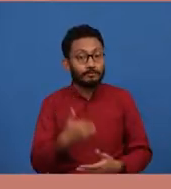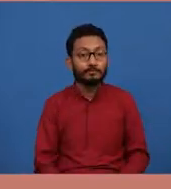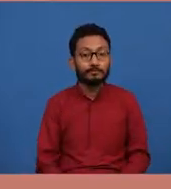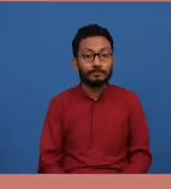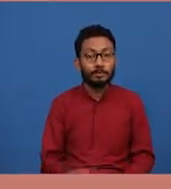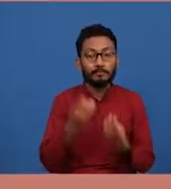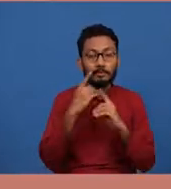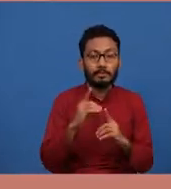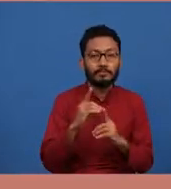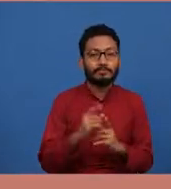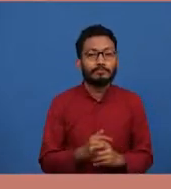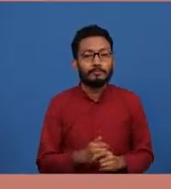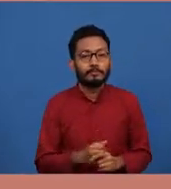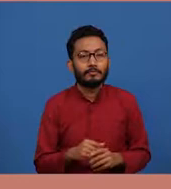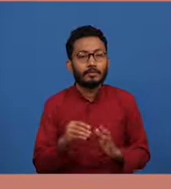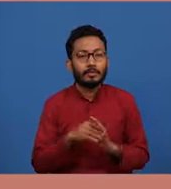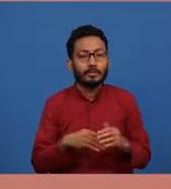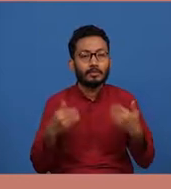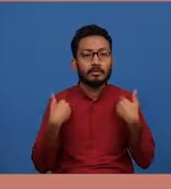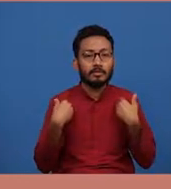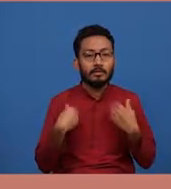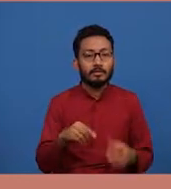Jawapannya berada di perenggan yang mana?